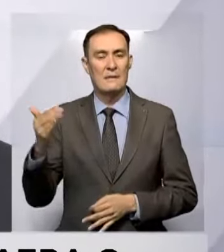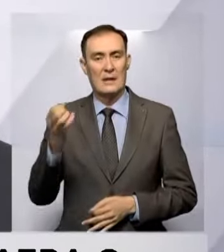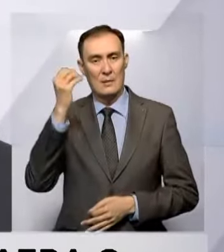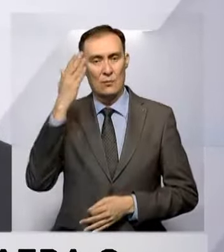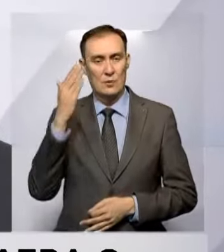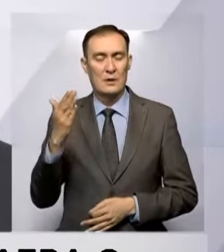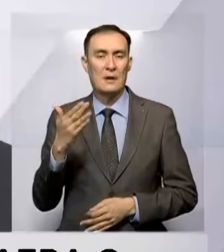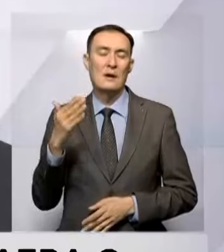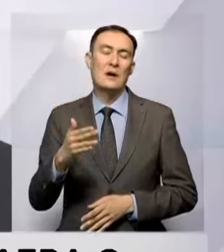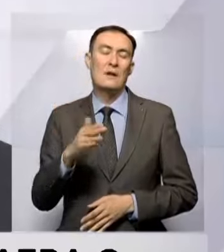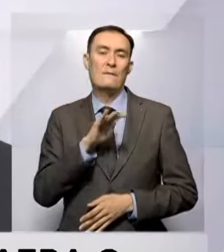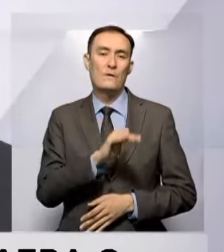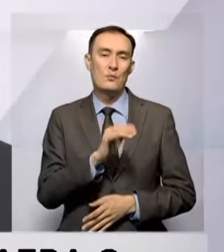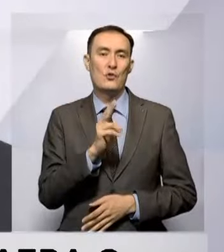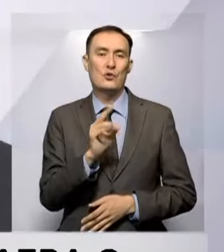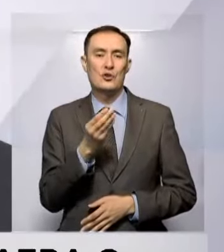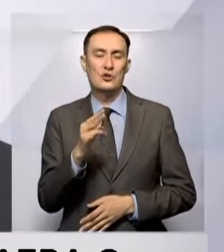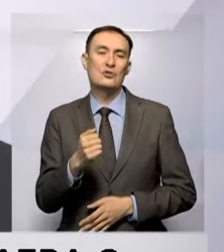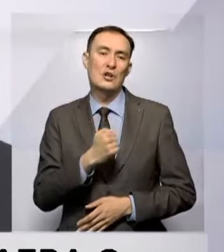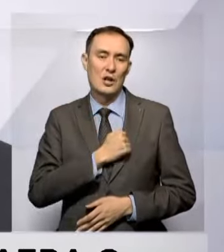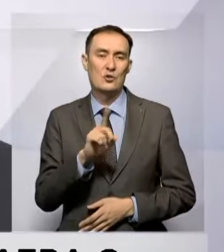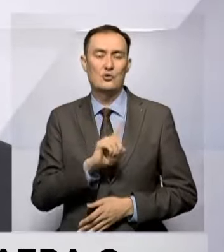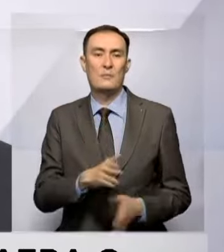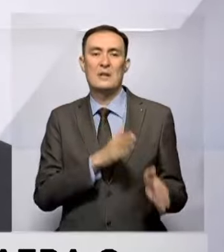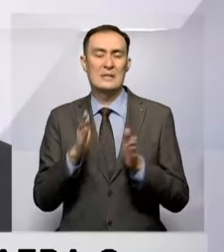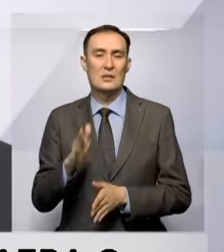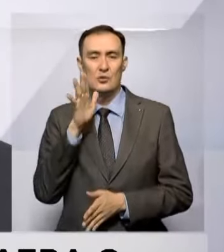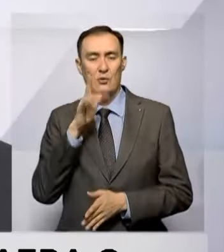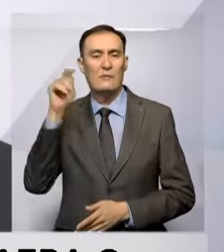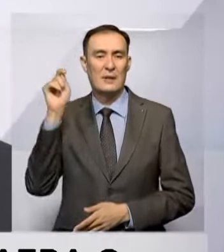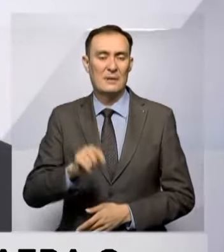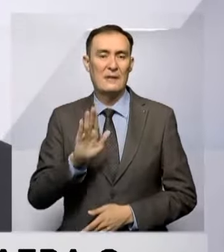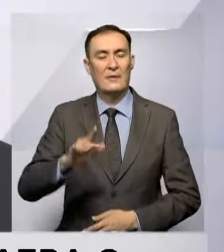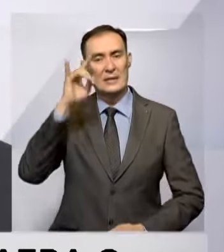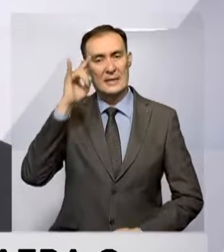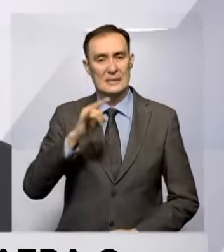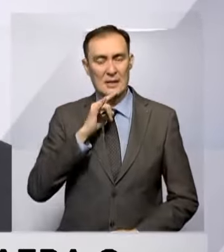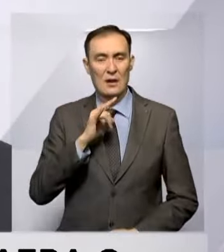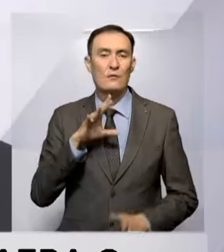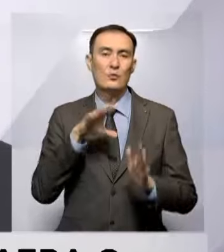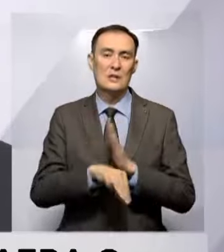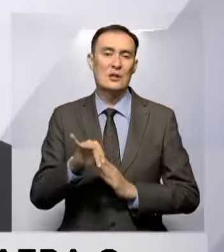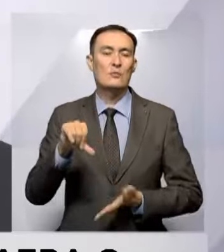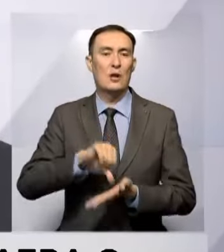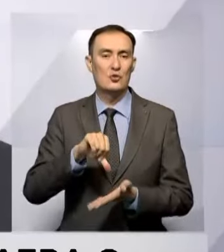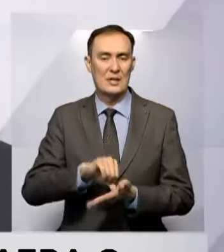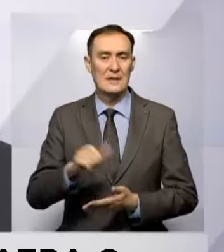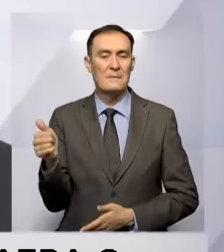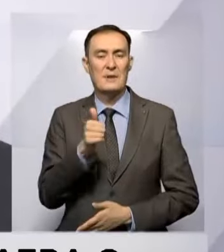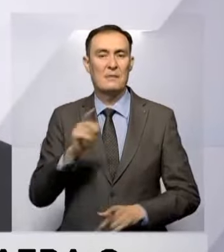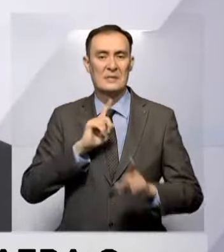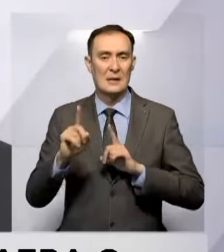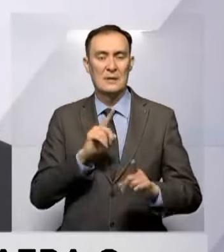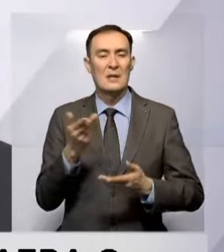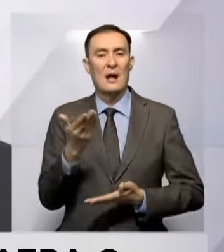государстве. В свою очередь Фумио Кишида сожалеет о переносе сроков своего прибытия в Казахстан, в том числе для участия в первом